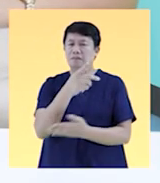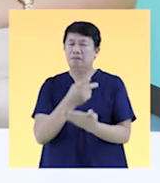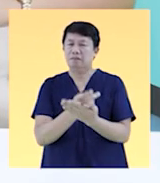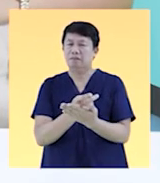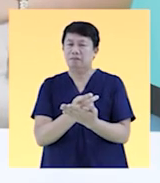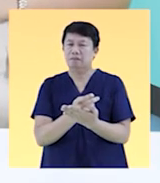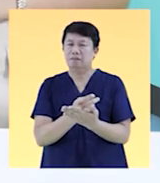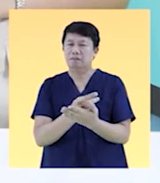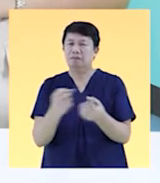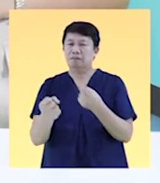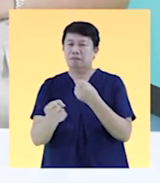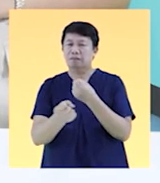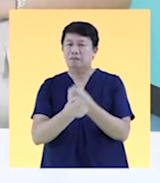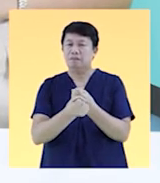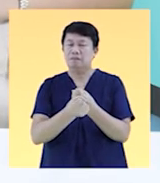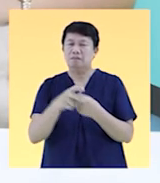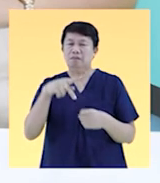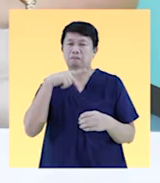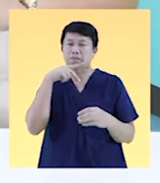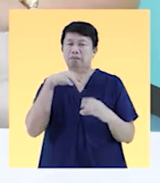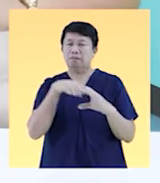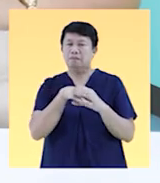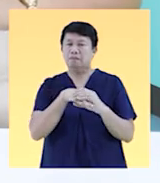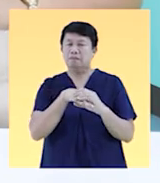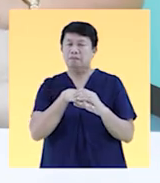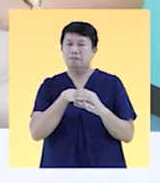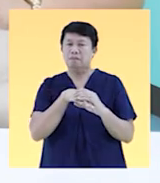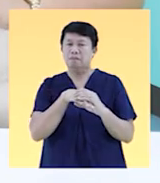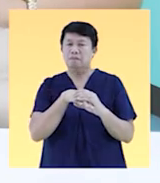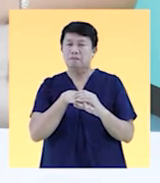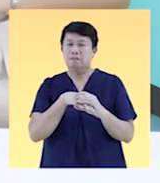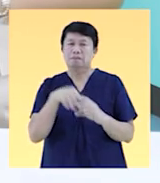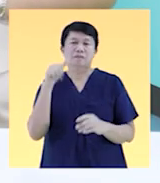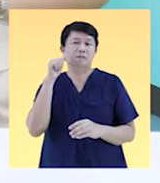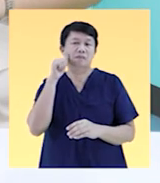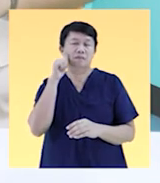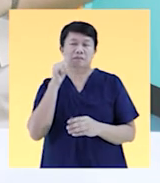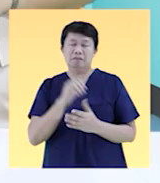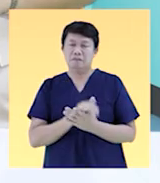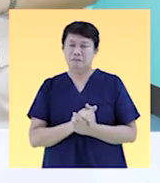1,920 pesos naman na ipon sa alkansya ni Ariana.